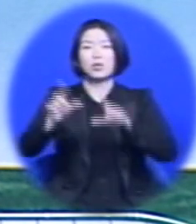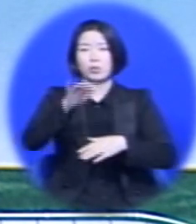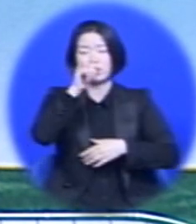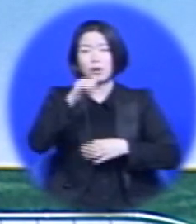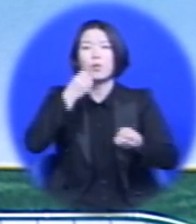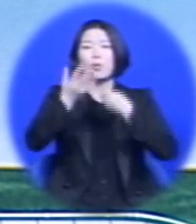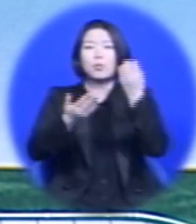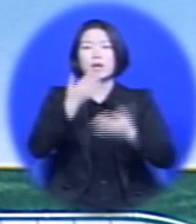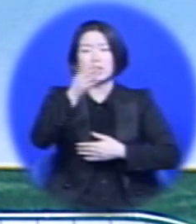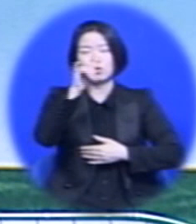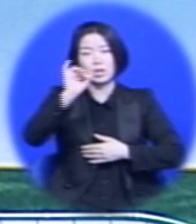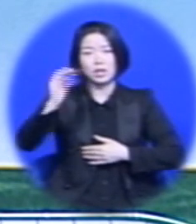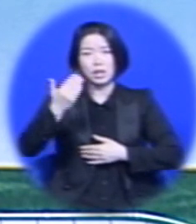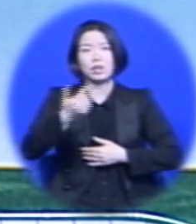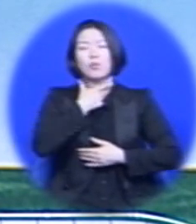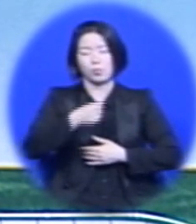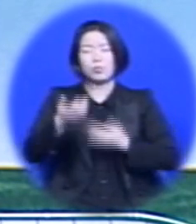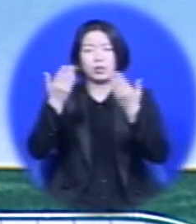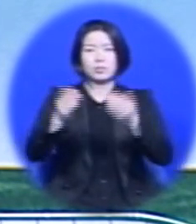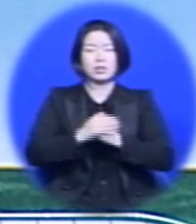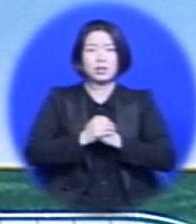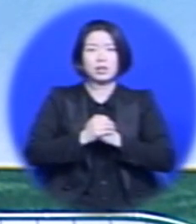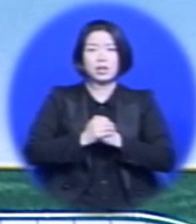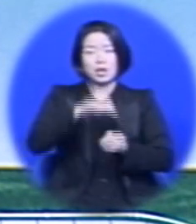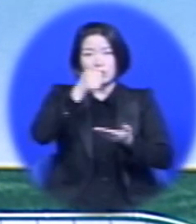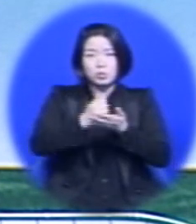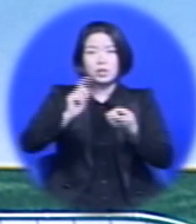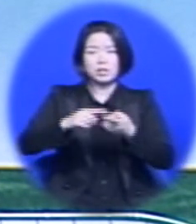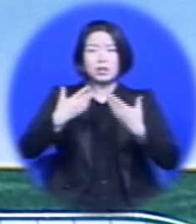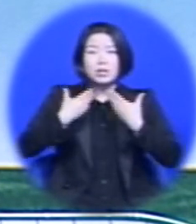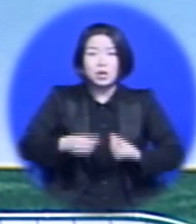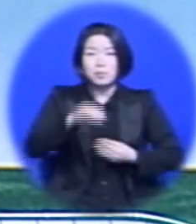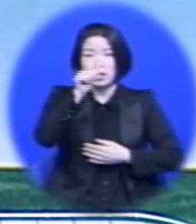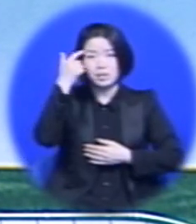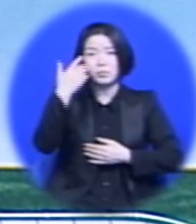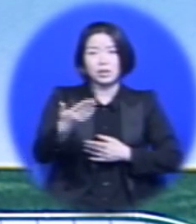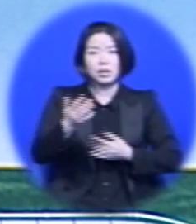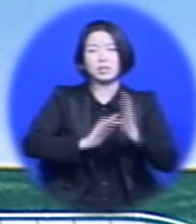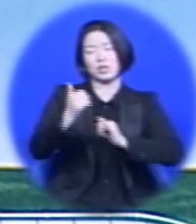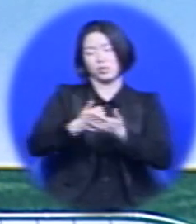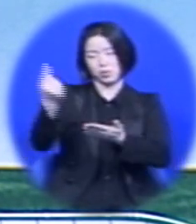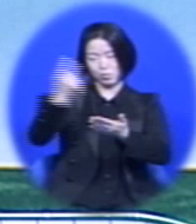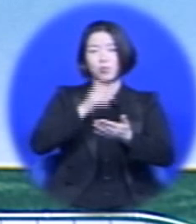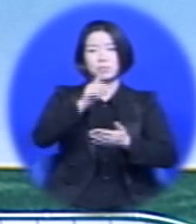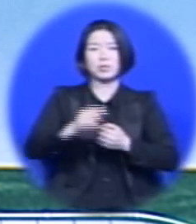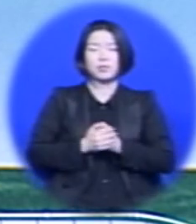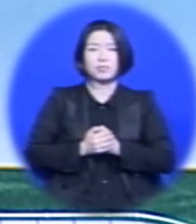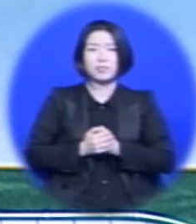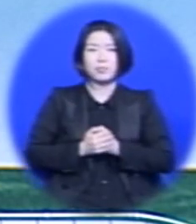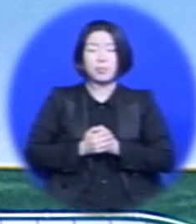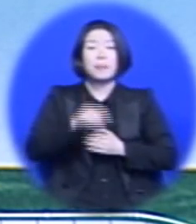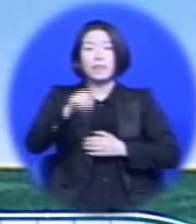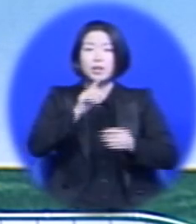그렇게 고백할 수 있게 되기를 원합니다 아멘 죄에 대해서 망하신 분이 있습니까 예수님께로 오십시오